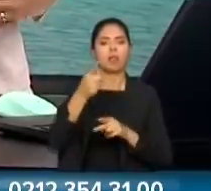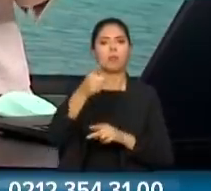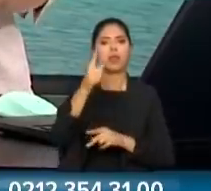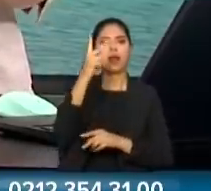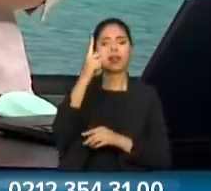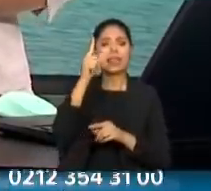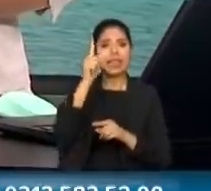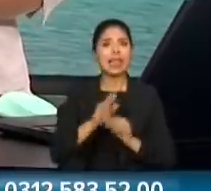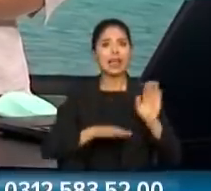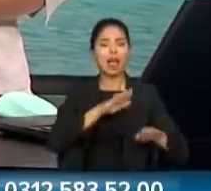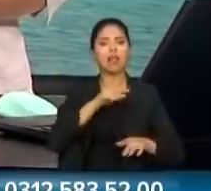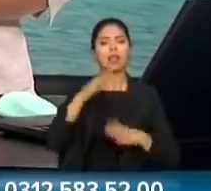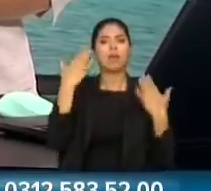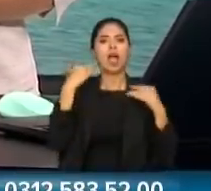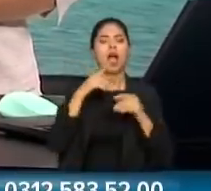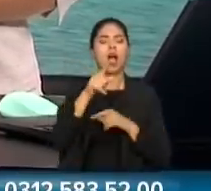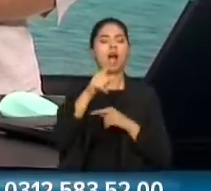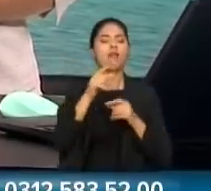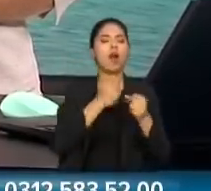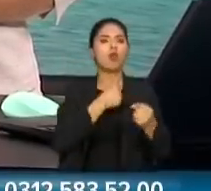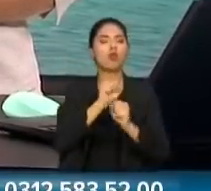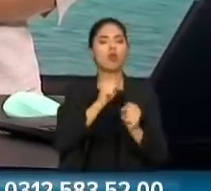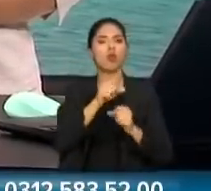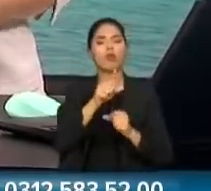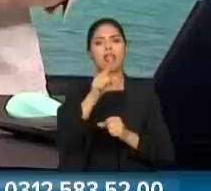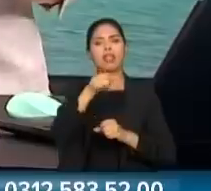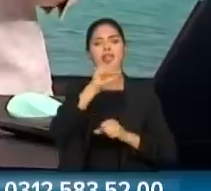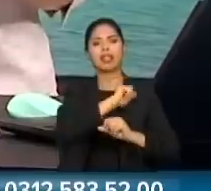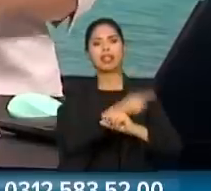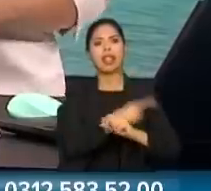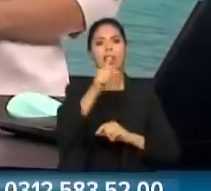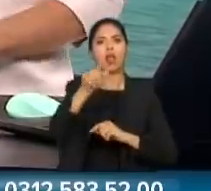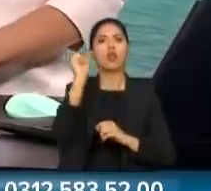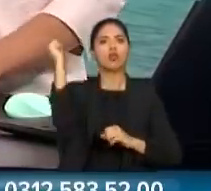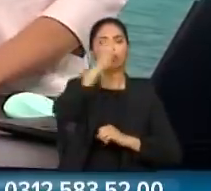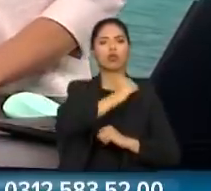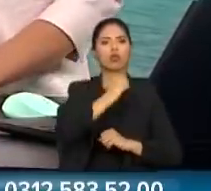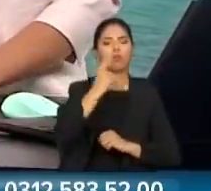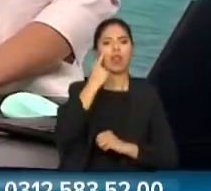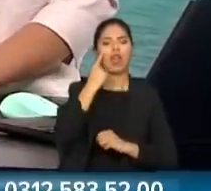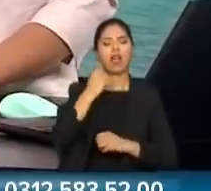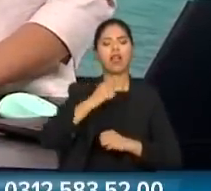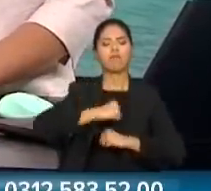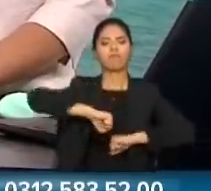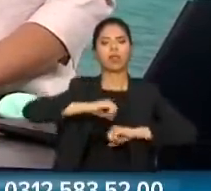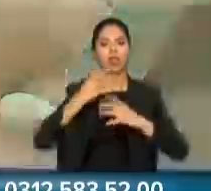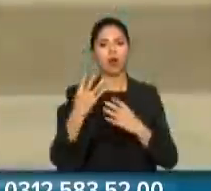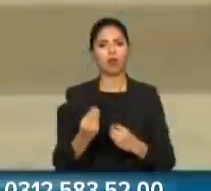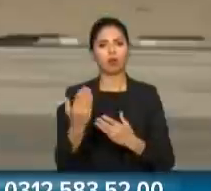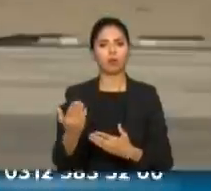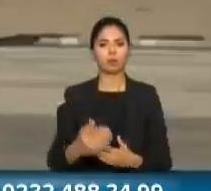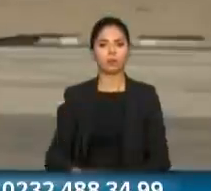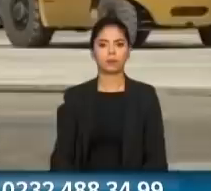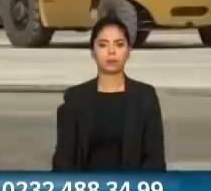ayağında da Hava Kuvvetleri unsurları önleme ve Tamam zeytinleri yaptı düşmana bir anlamda gözaltı abone